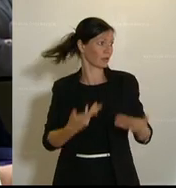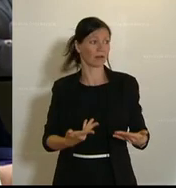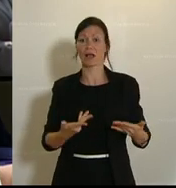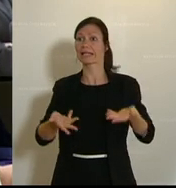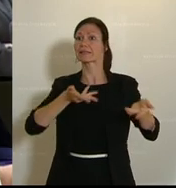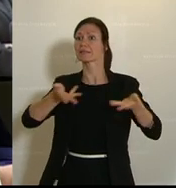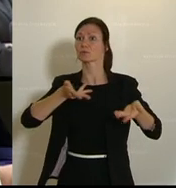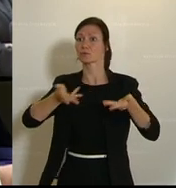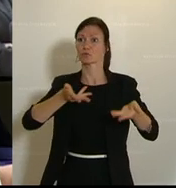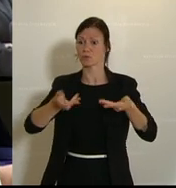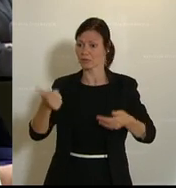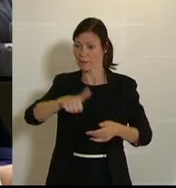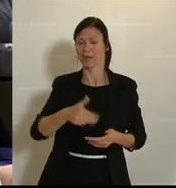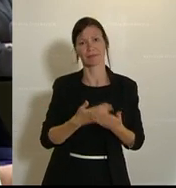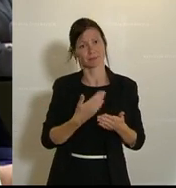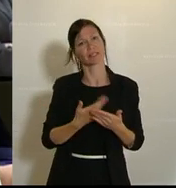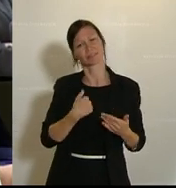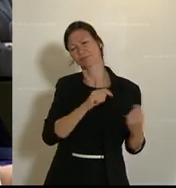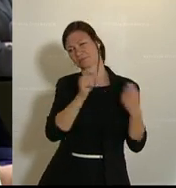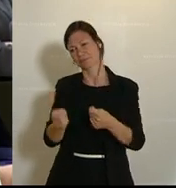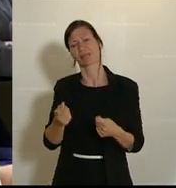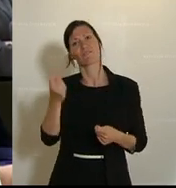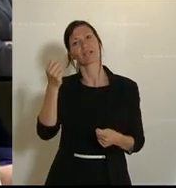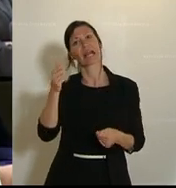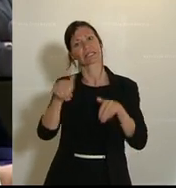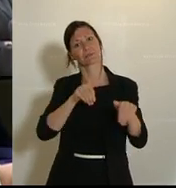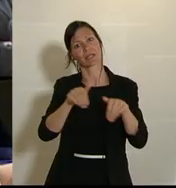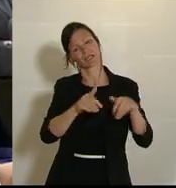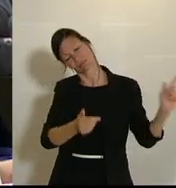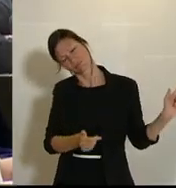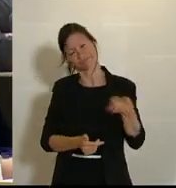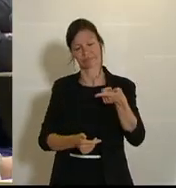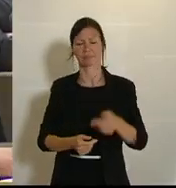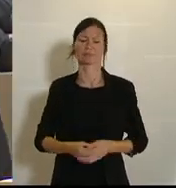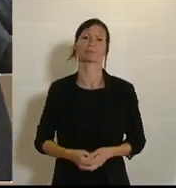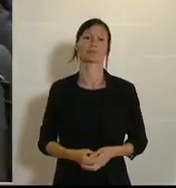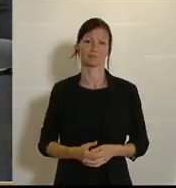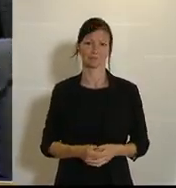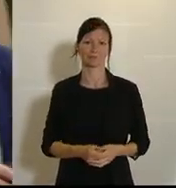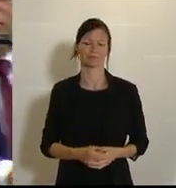Und deshalb stelle ich zusätzlich den Antrag um Herbeischaffung des Herrn Finanzministers.